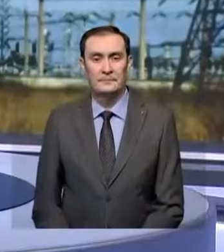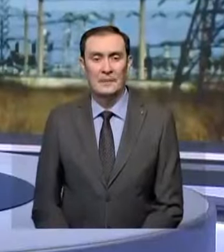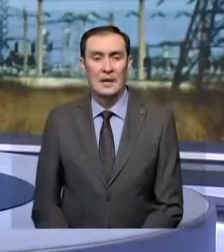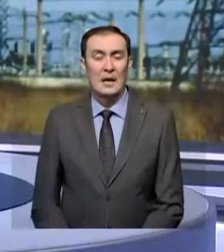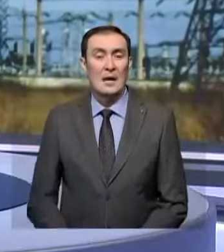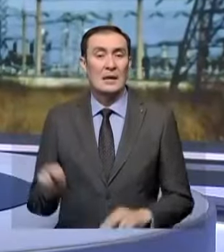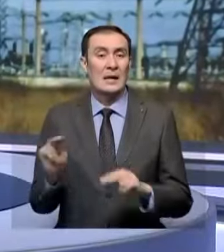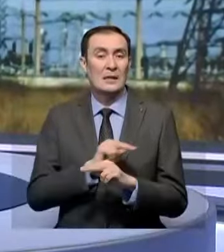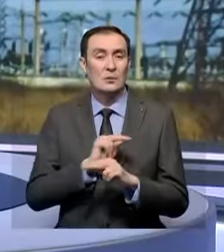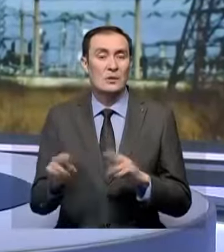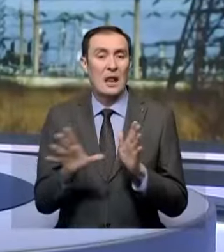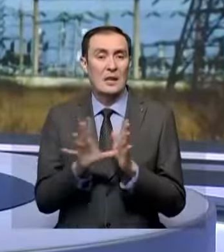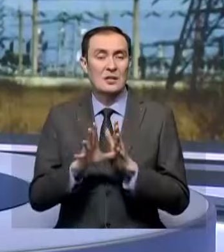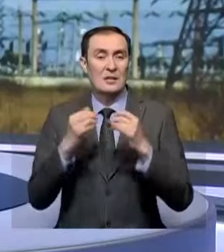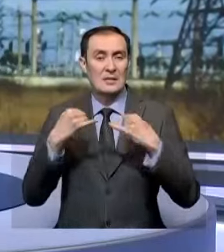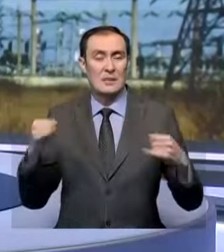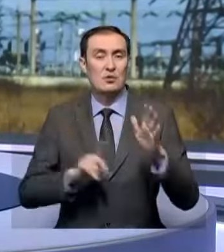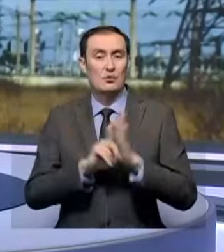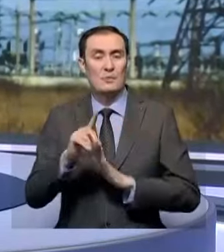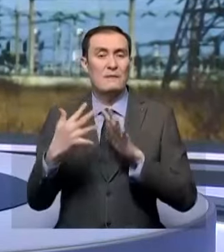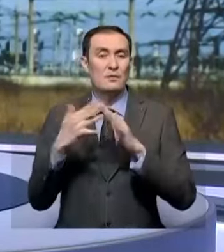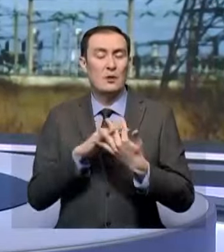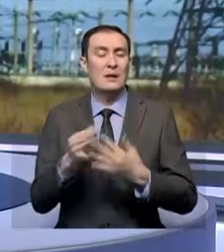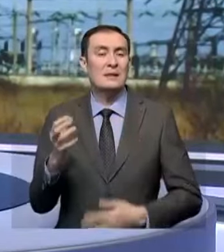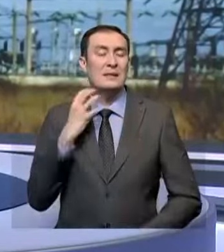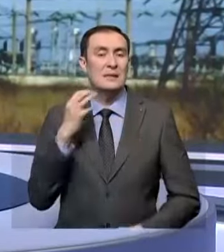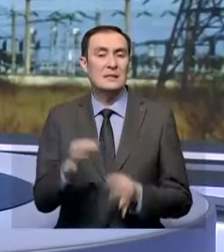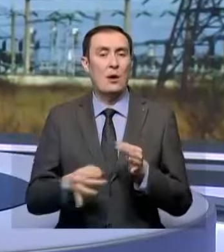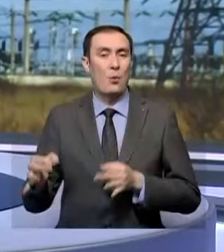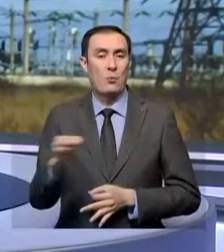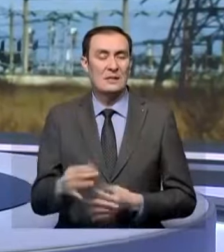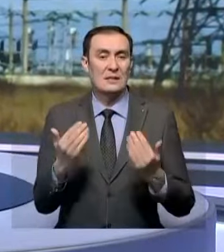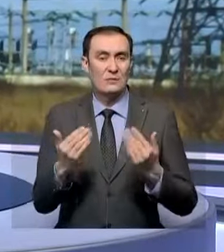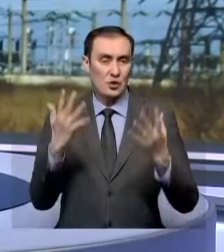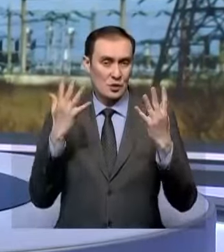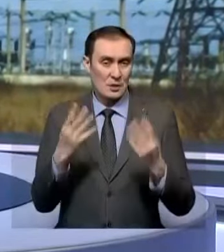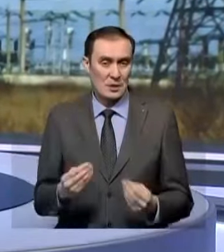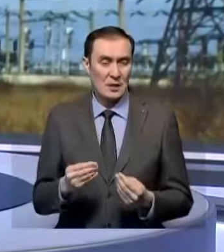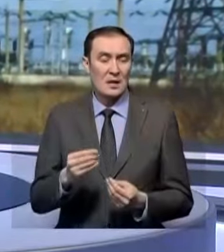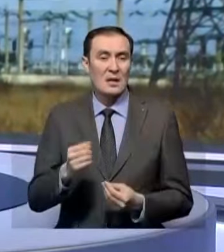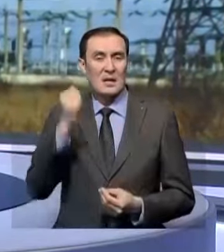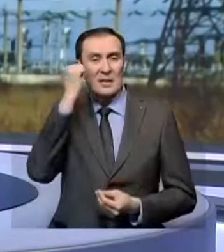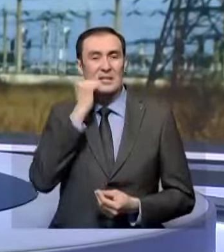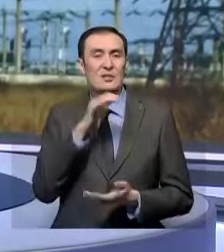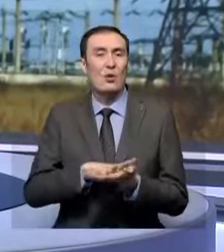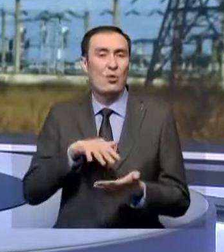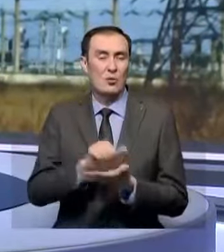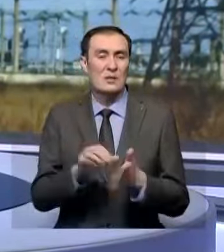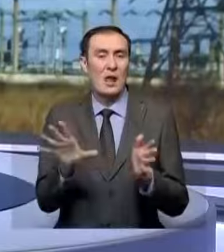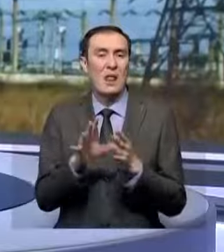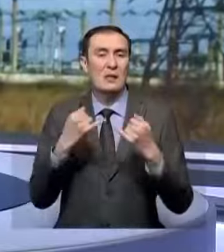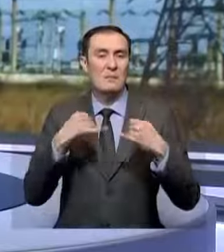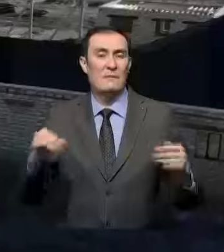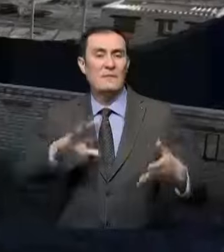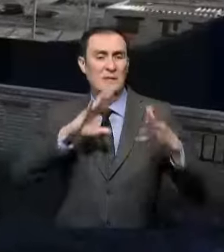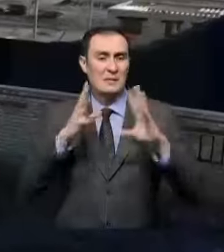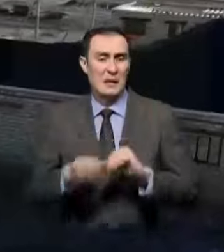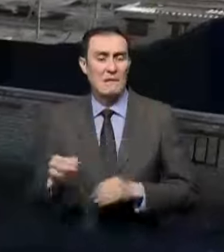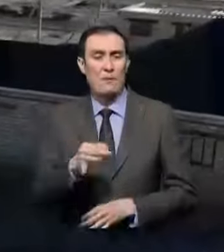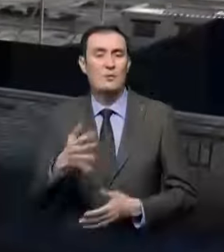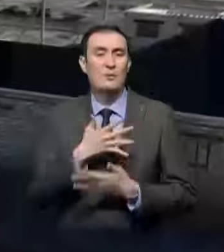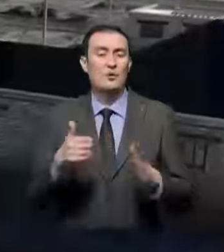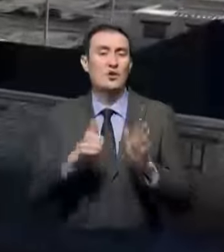К реконструкции электрических сетей приступили в селах Кызылординской области. На сегодняшний день изношенность линии электропередачи в целом по